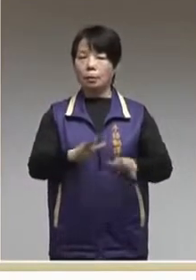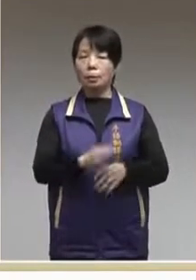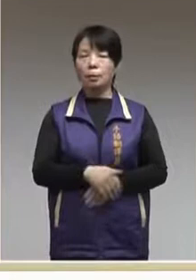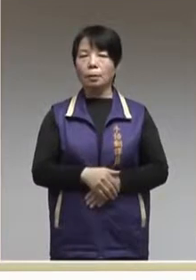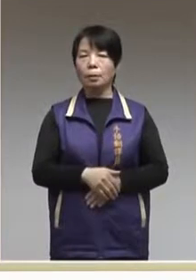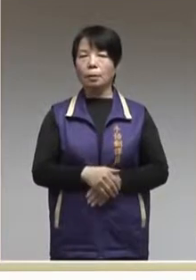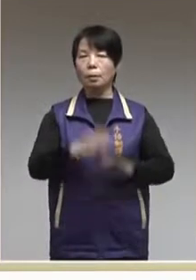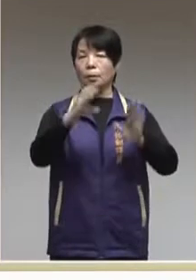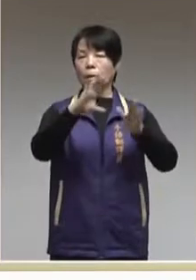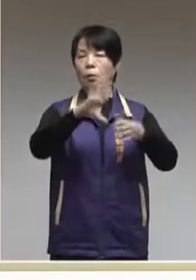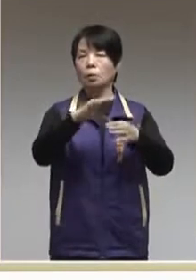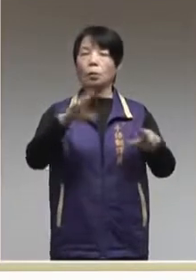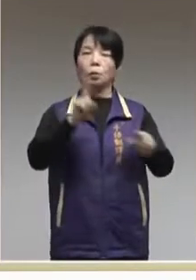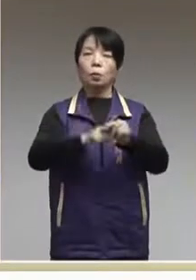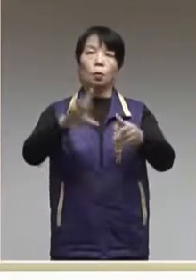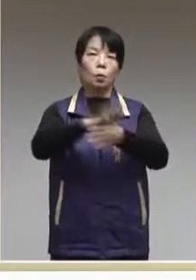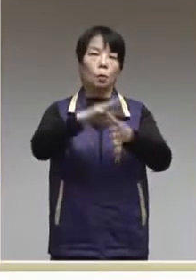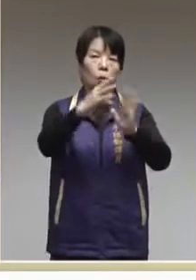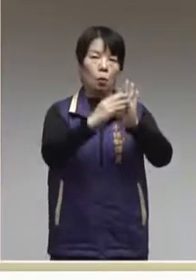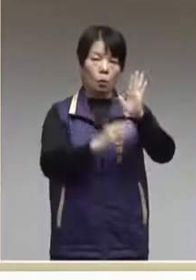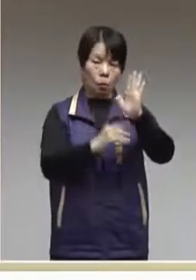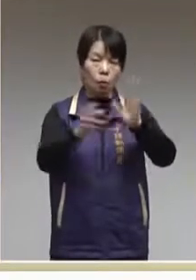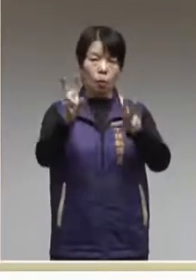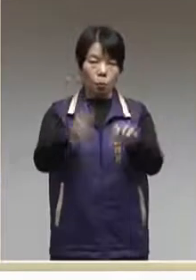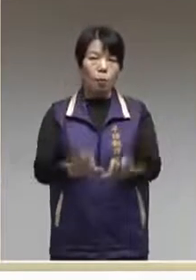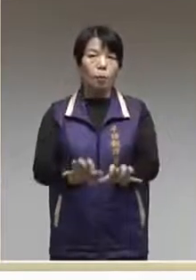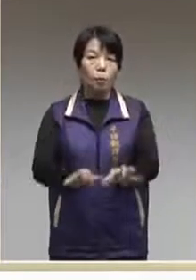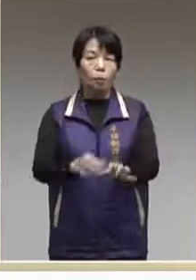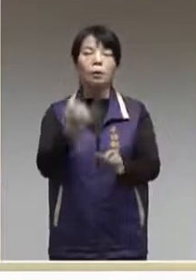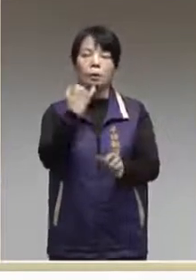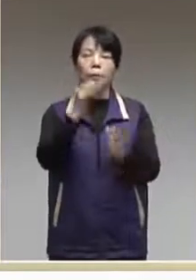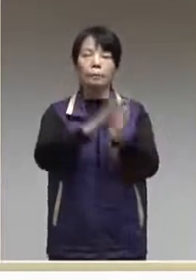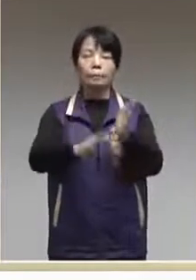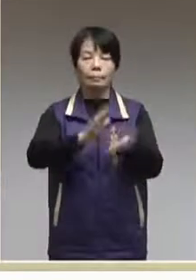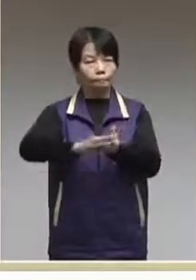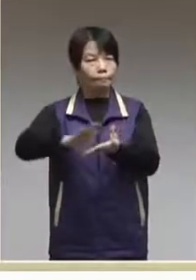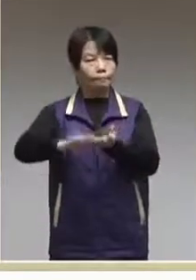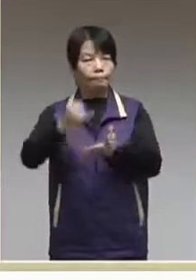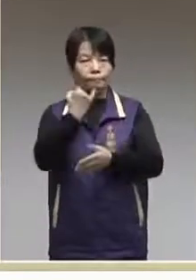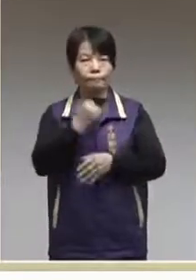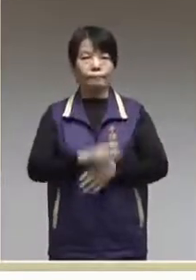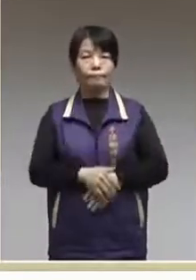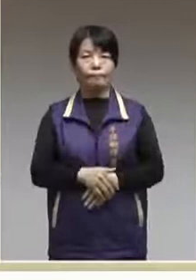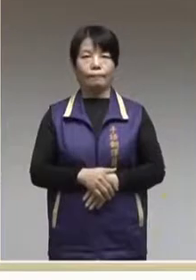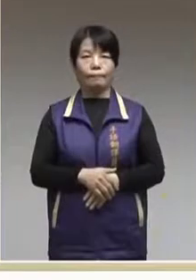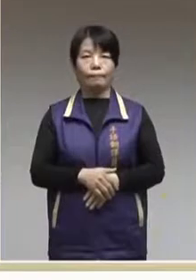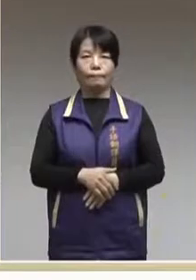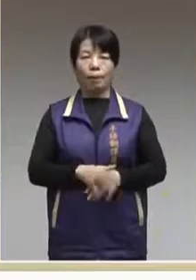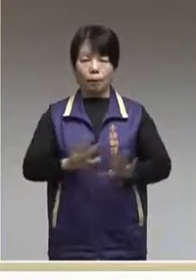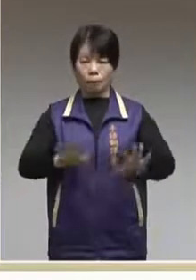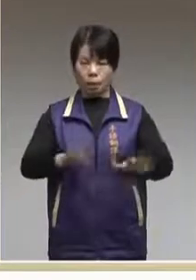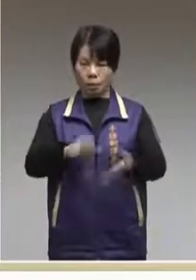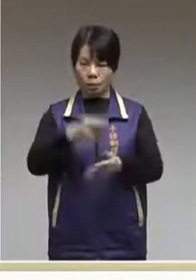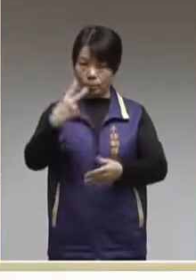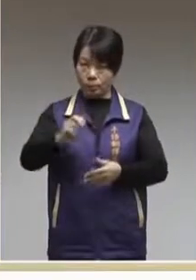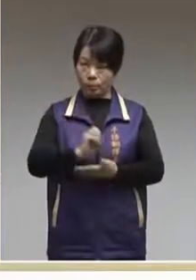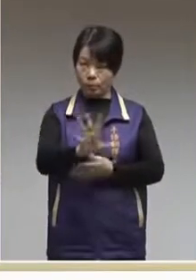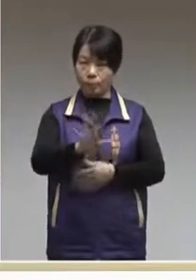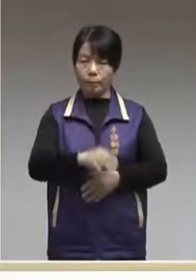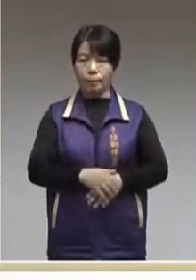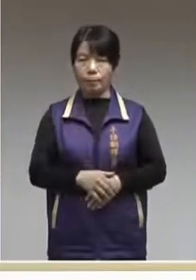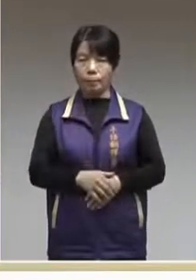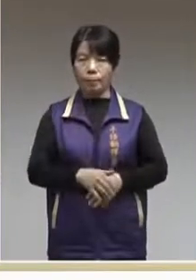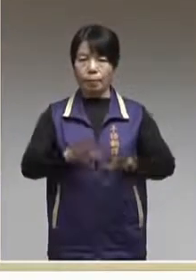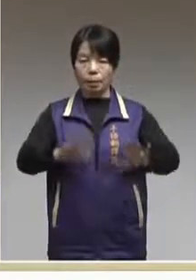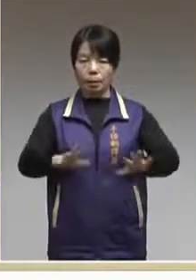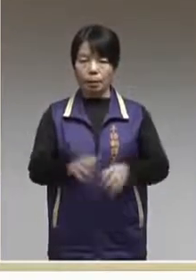的界面大概可以部分的解决这个问题哈。但是我想在这边也要特别提醒，就是